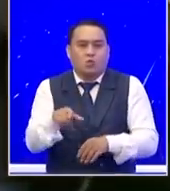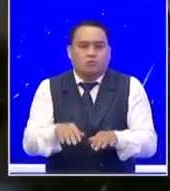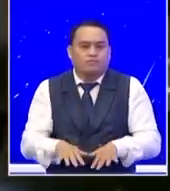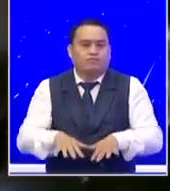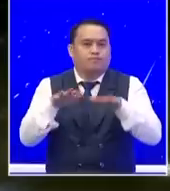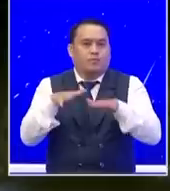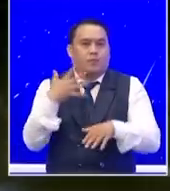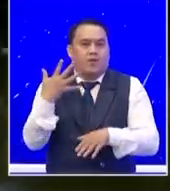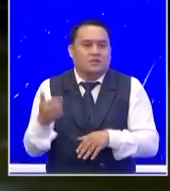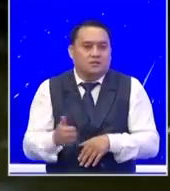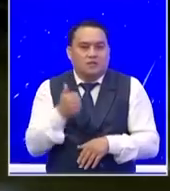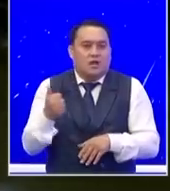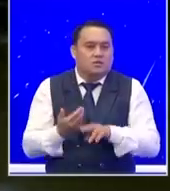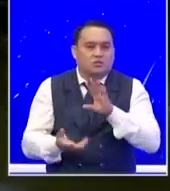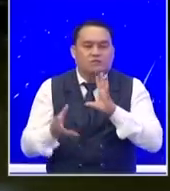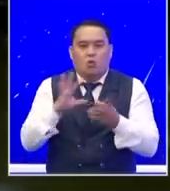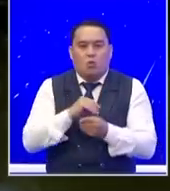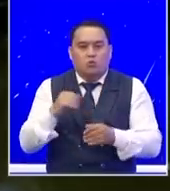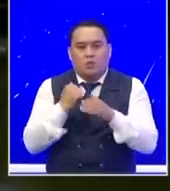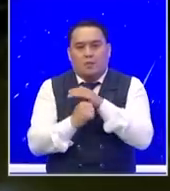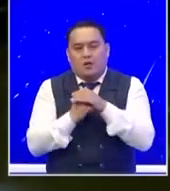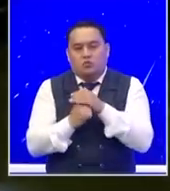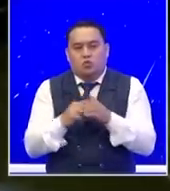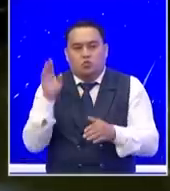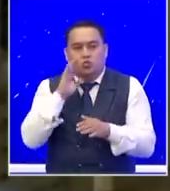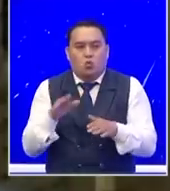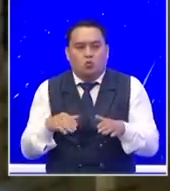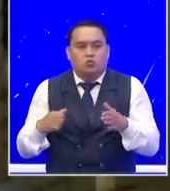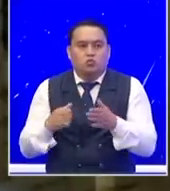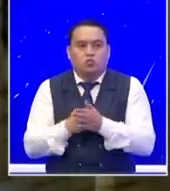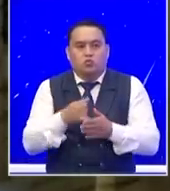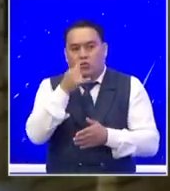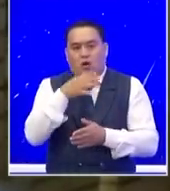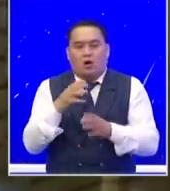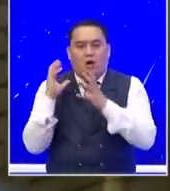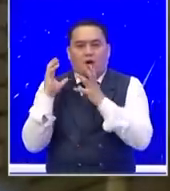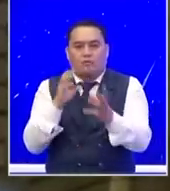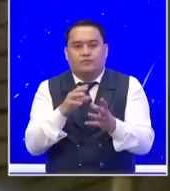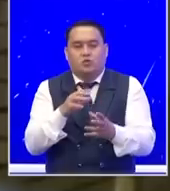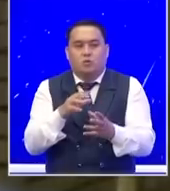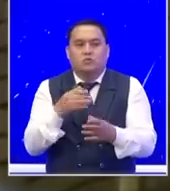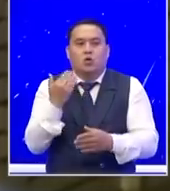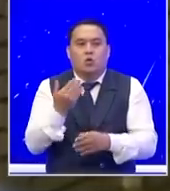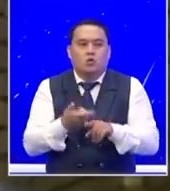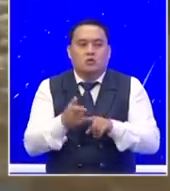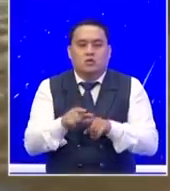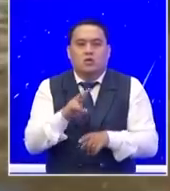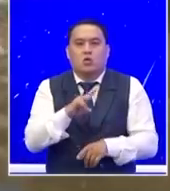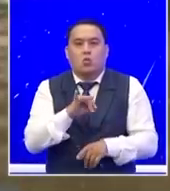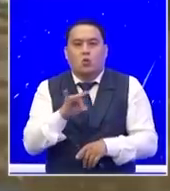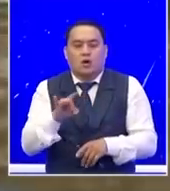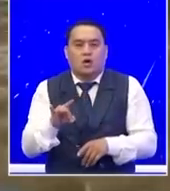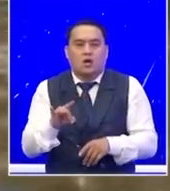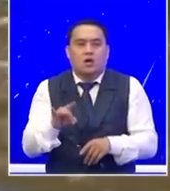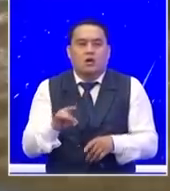5 сағатқа созылған. Салдарынан метроны су басып, жолаушылар деген жеріне автобустармен қатынады. Сондай-ақ Нигуарда ауданында